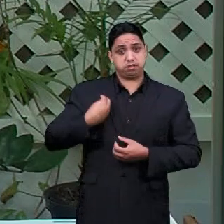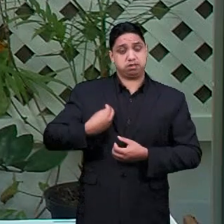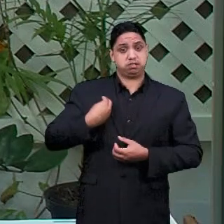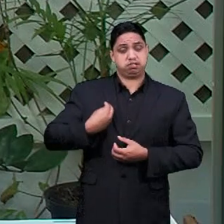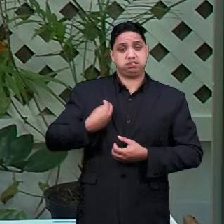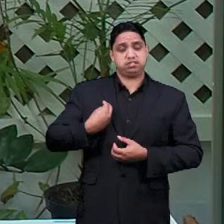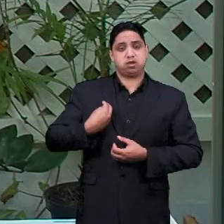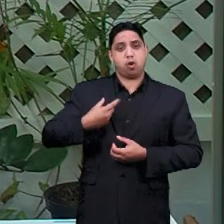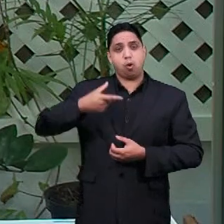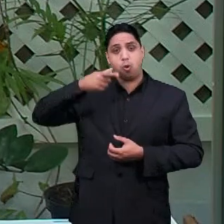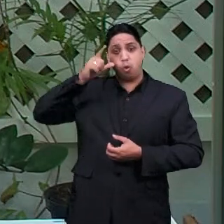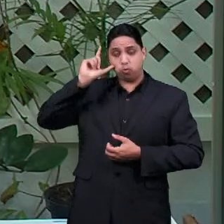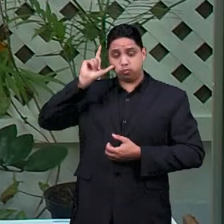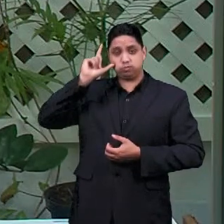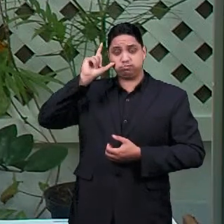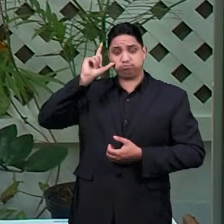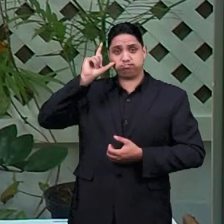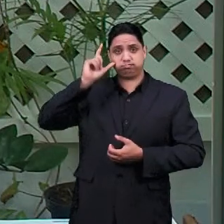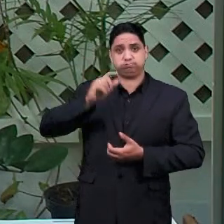hier